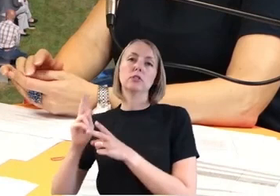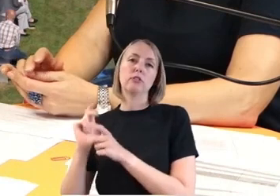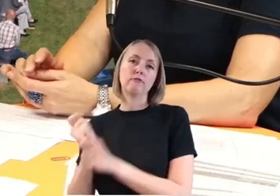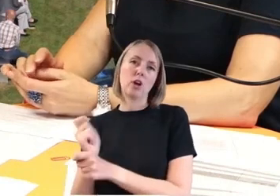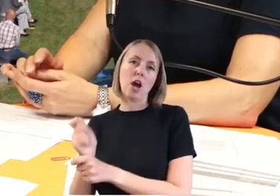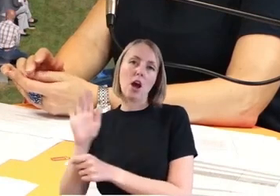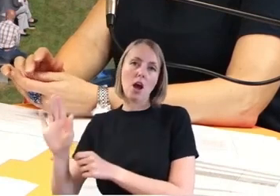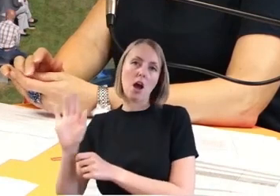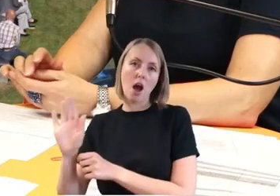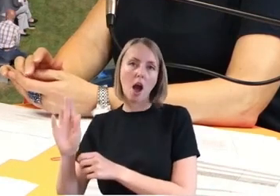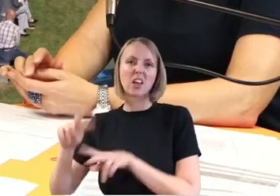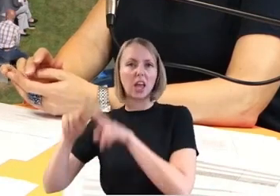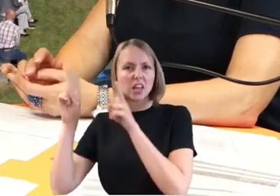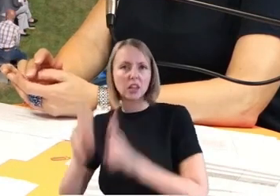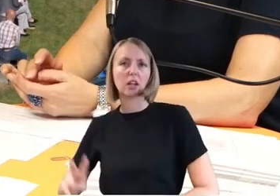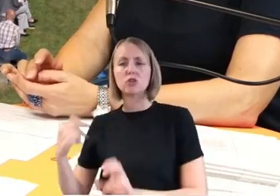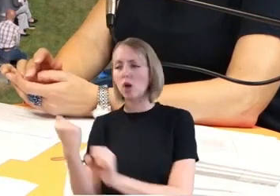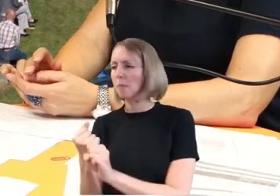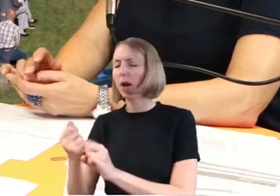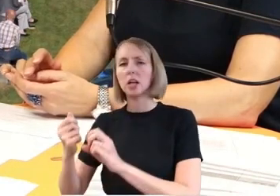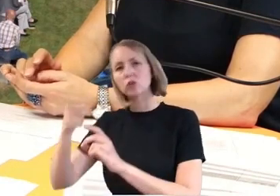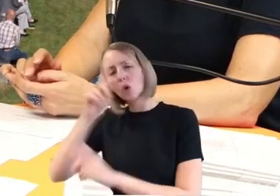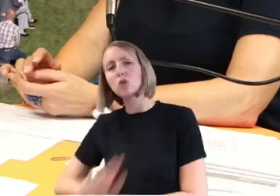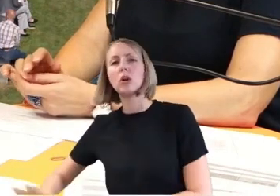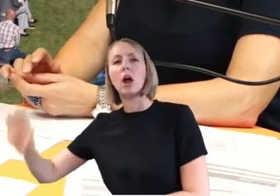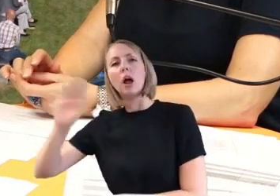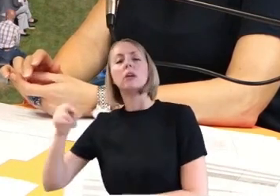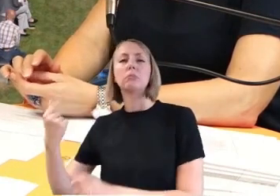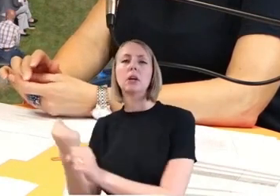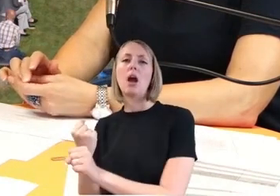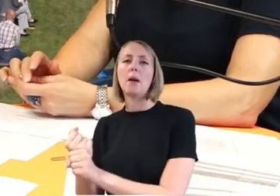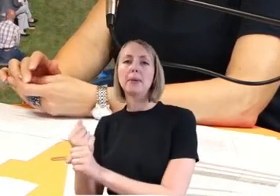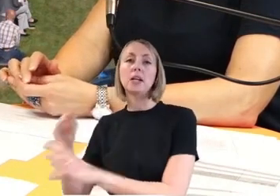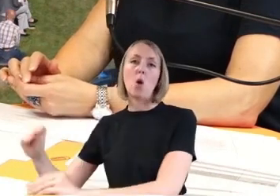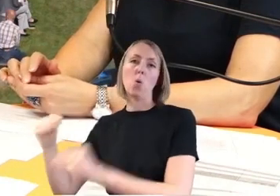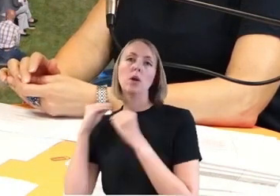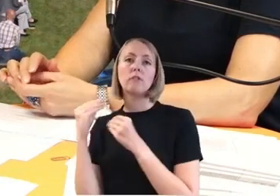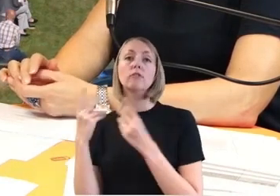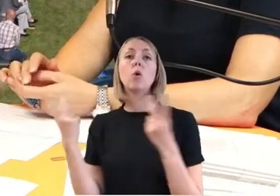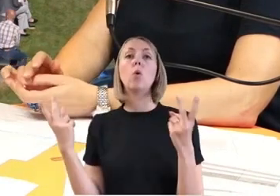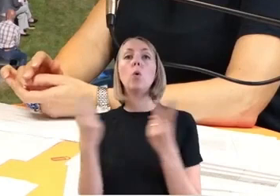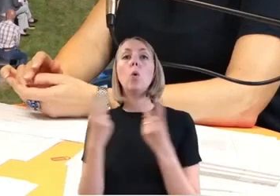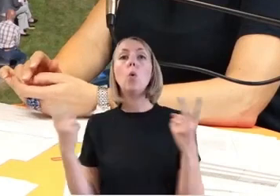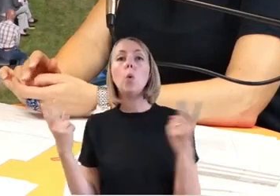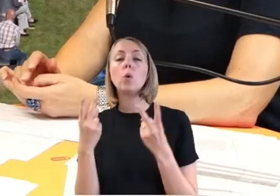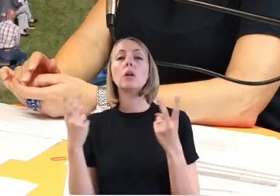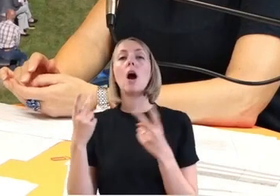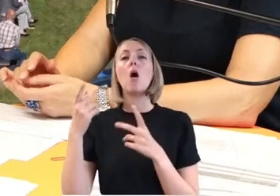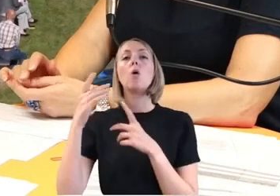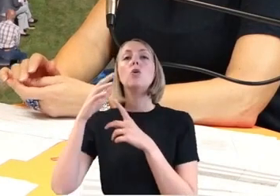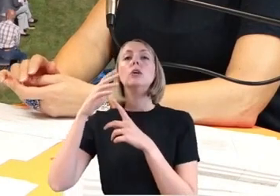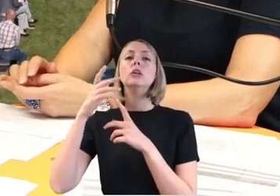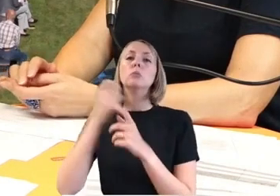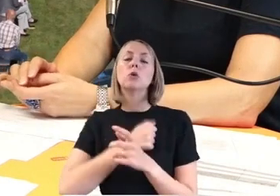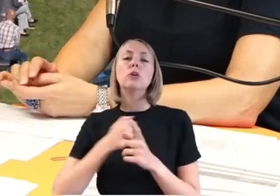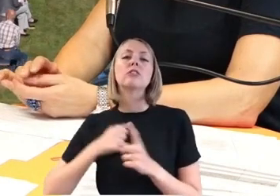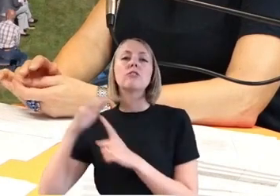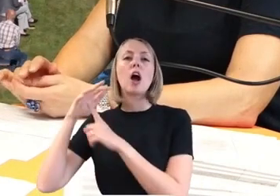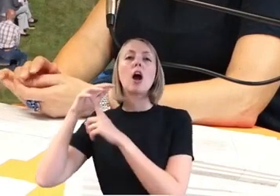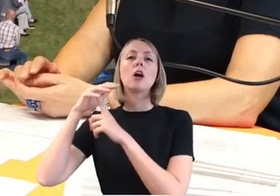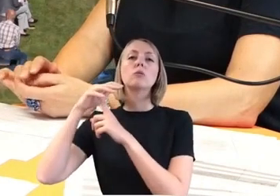kommen noch zu und die bundespolizei die mit ihren hubschraubern beispielsweise die länder in der